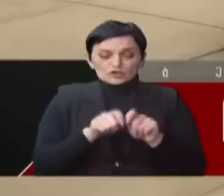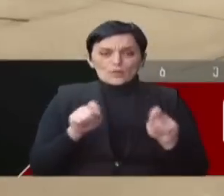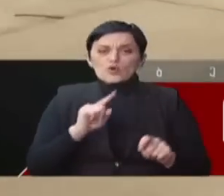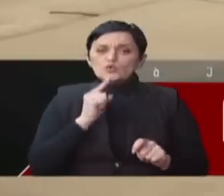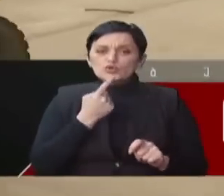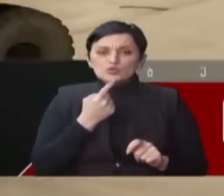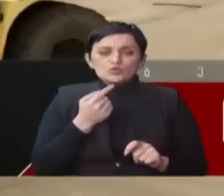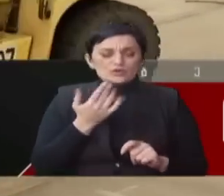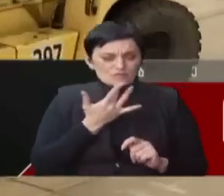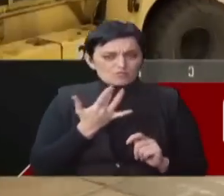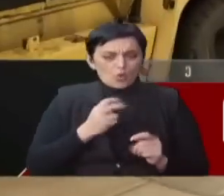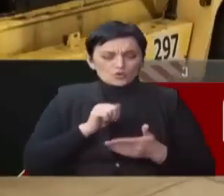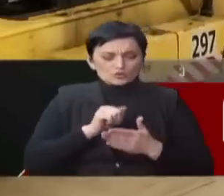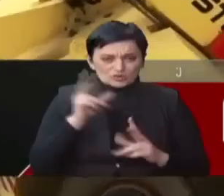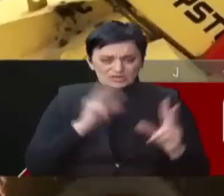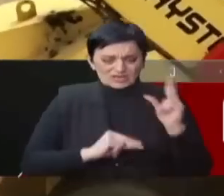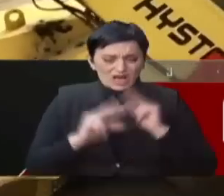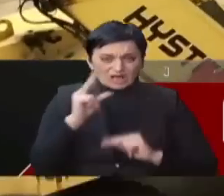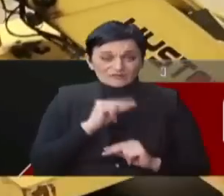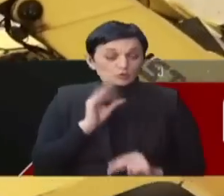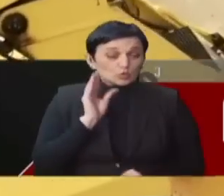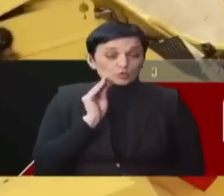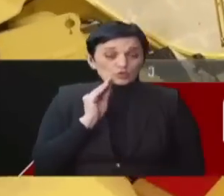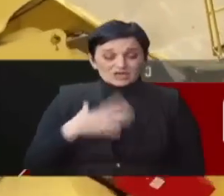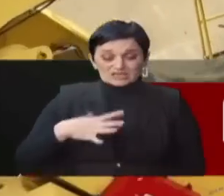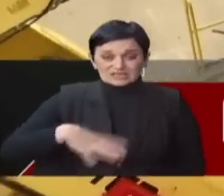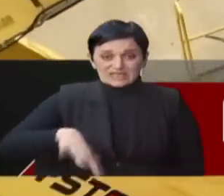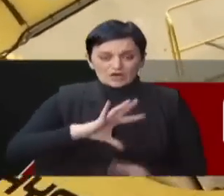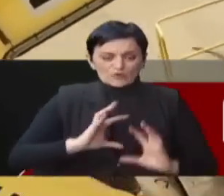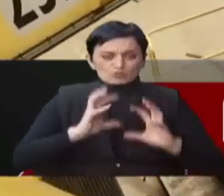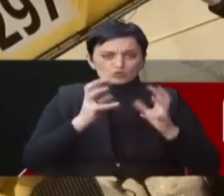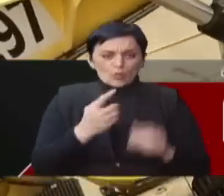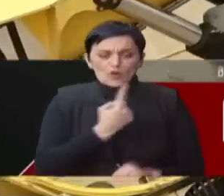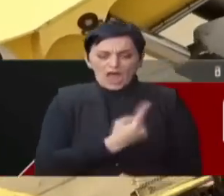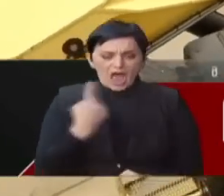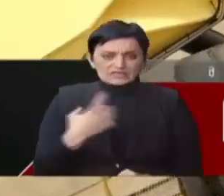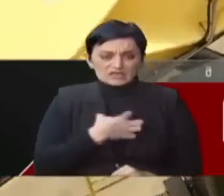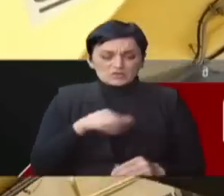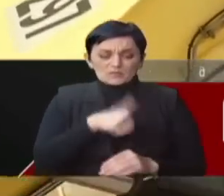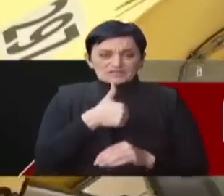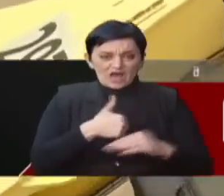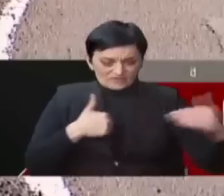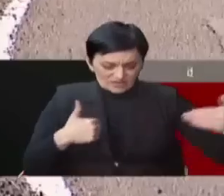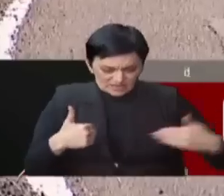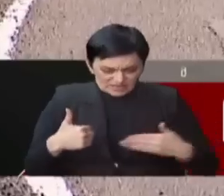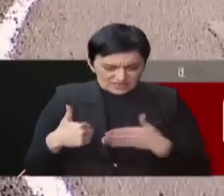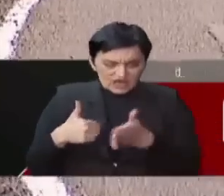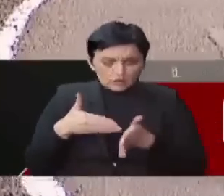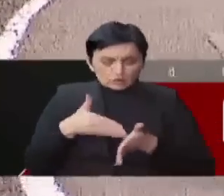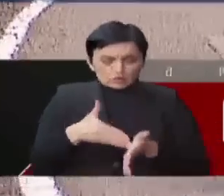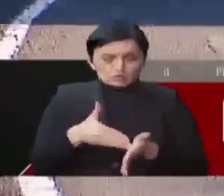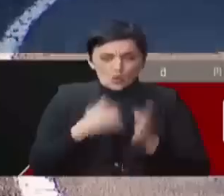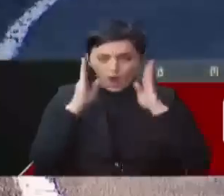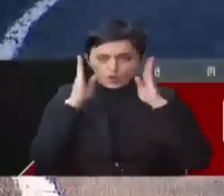რთული გეოპოლიტიკური ვითარების გათვალისწინებით, მაშინ როდესაც საქართველო მსოფლიოსთვის ერთ-ერთი მთავარი სატრანზიტო მარშრუტის შუა